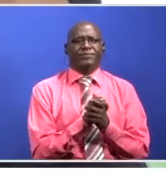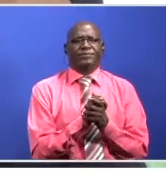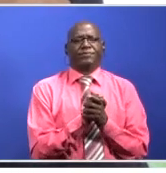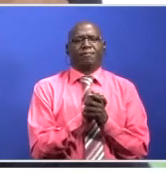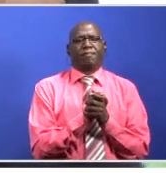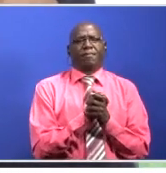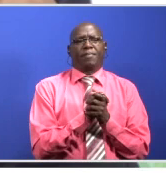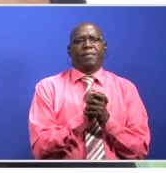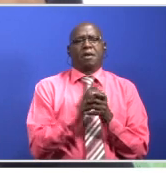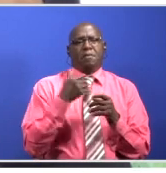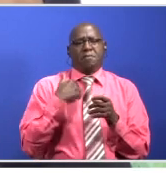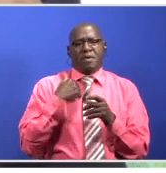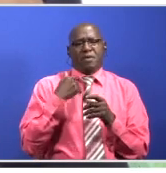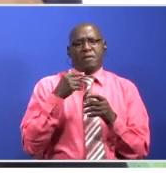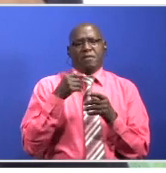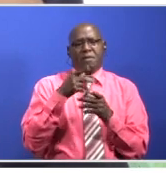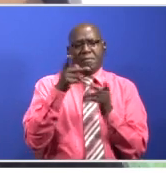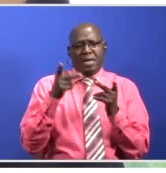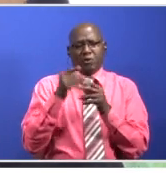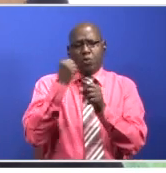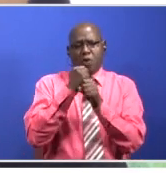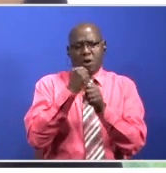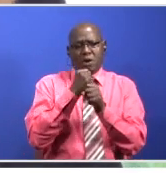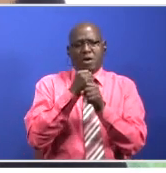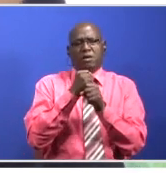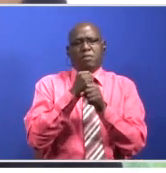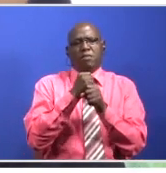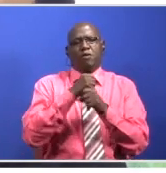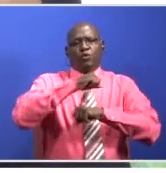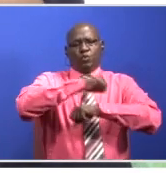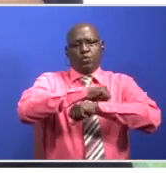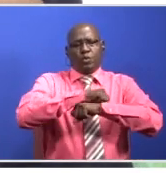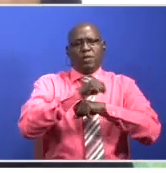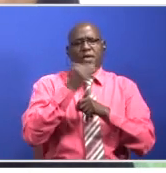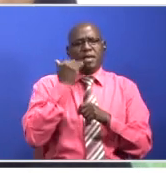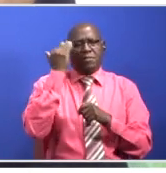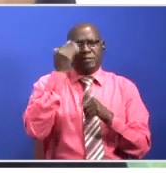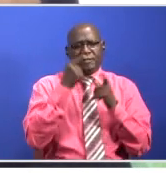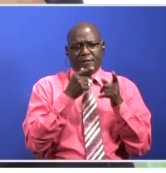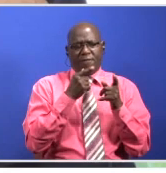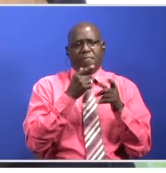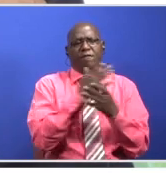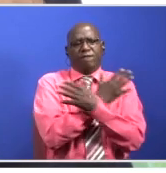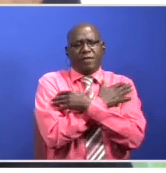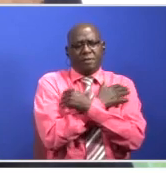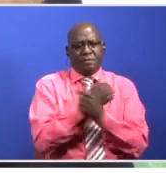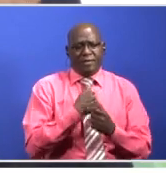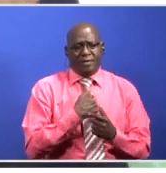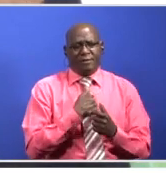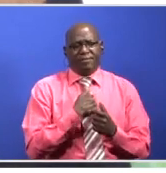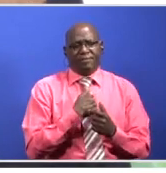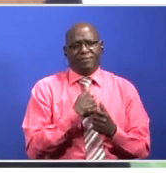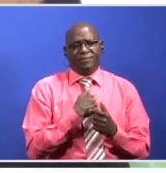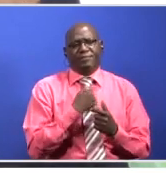mahali nilikuwa nafanya kibarua kwa shule moja, headmaster wa huko alikuwa rafiki wangu sana. Sasa